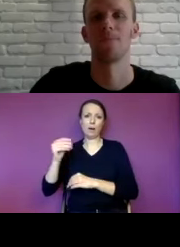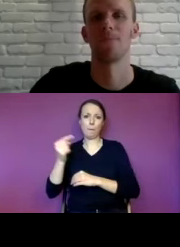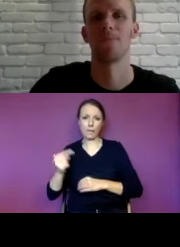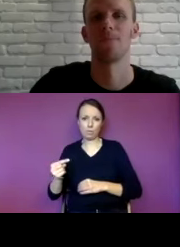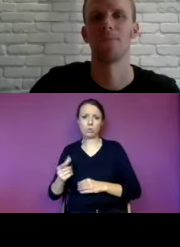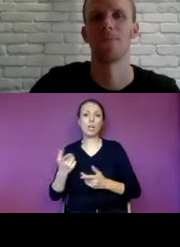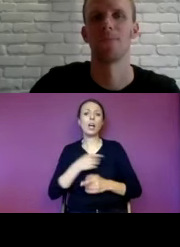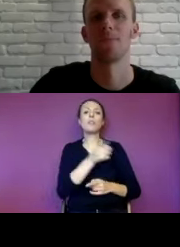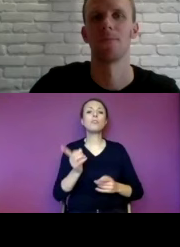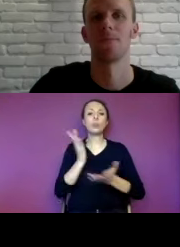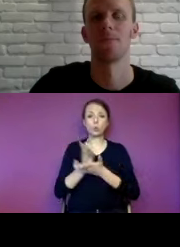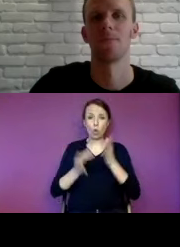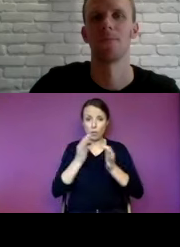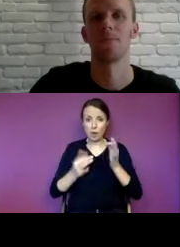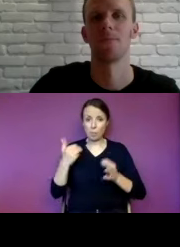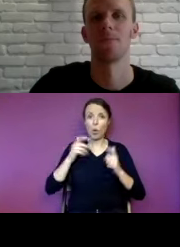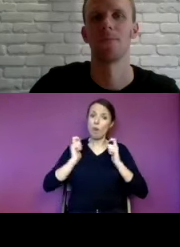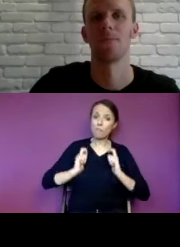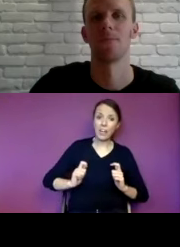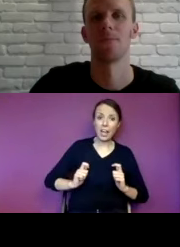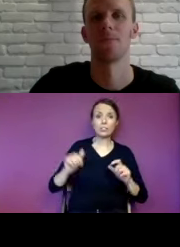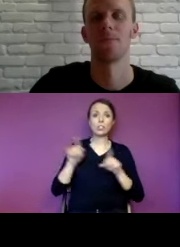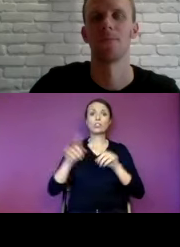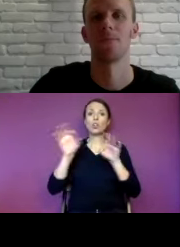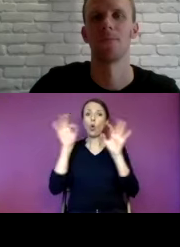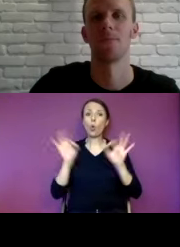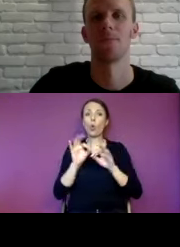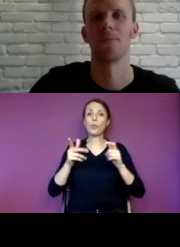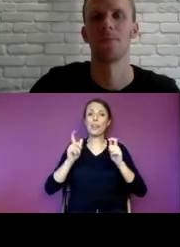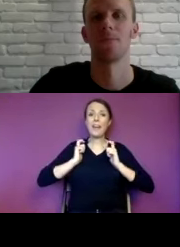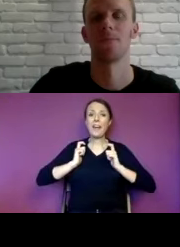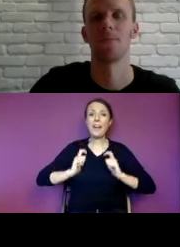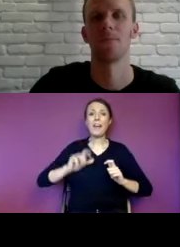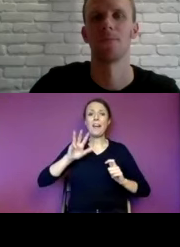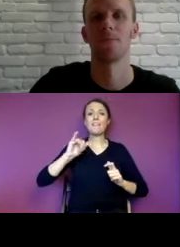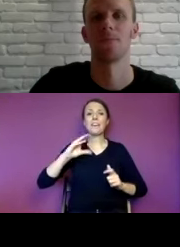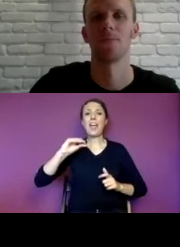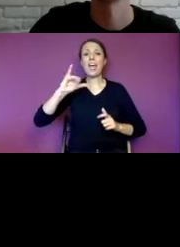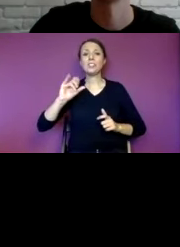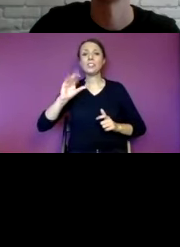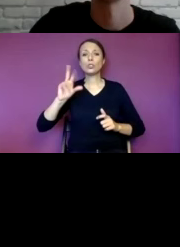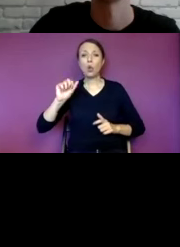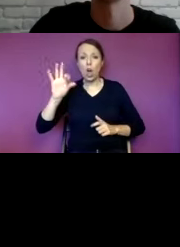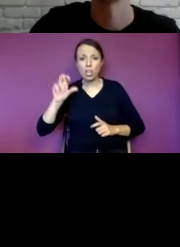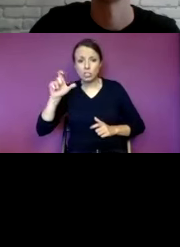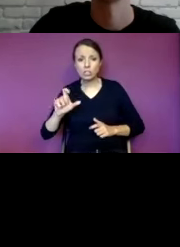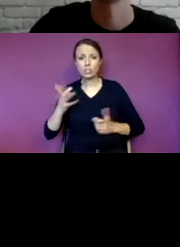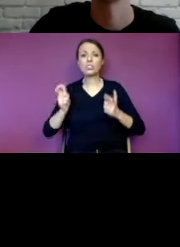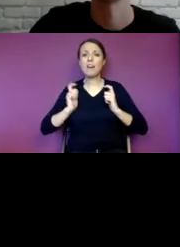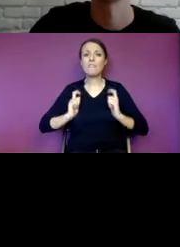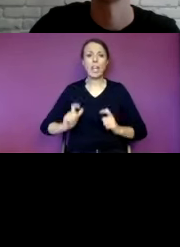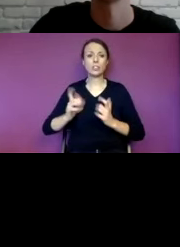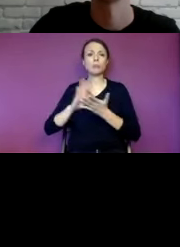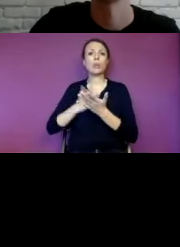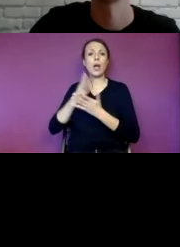i wiejskości przez wiele lat miało też taki, prawda, taką nutę, że właściwie no, wieś to było coś tak, jak pani doktor